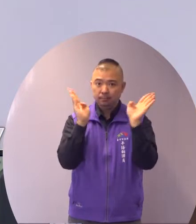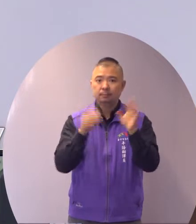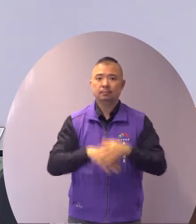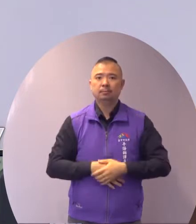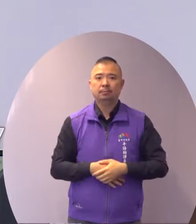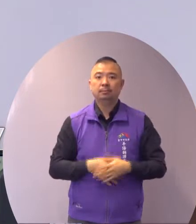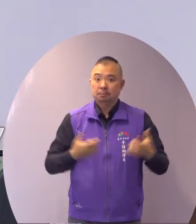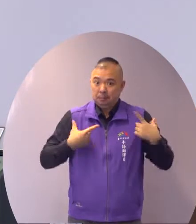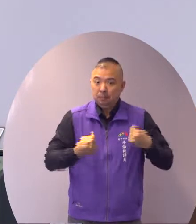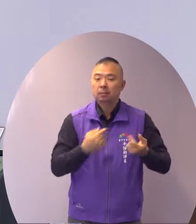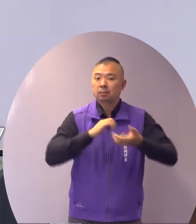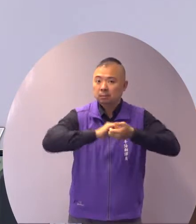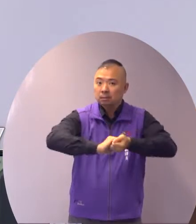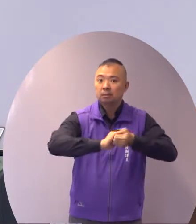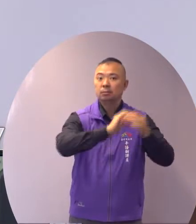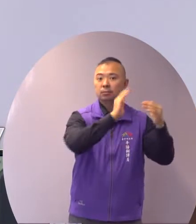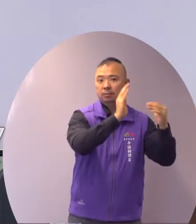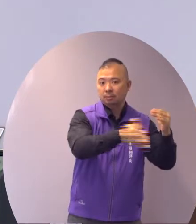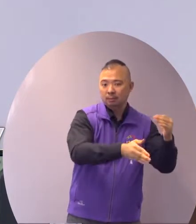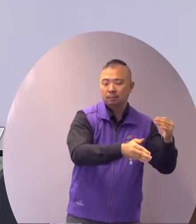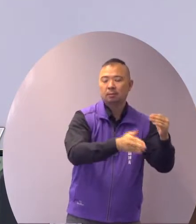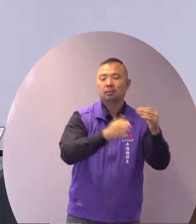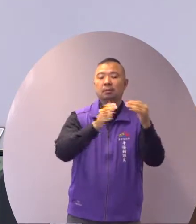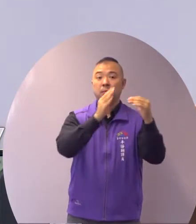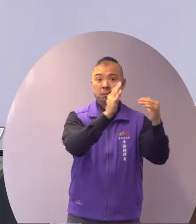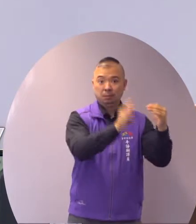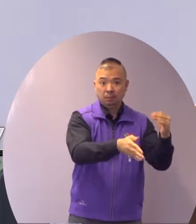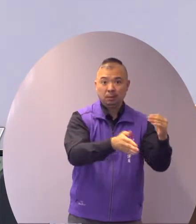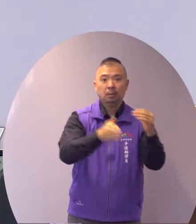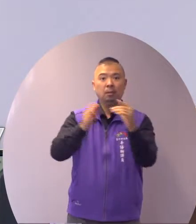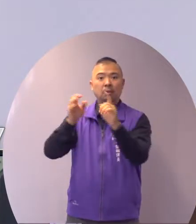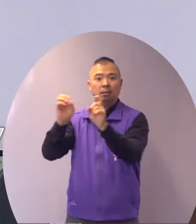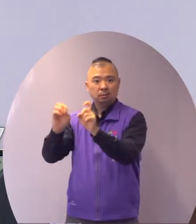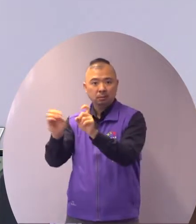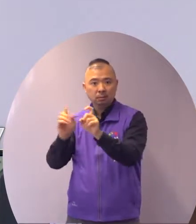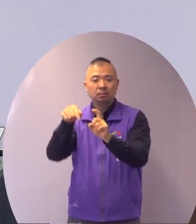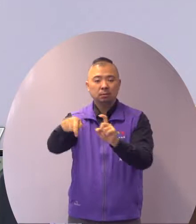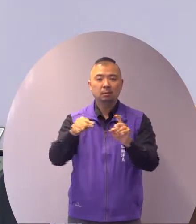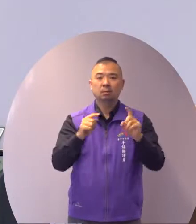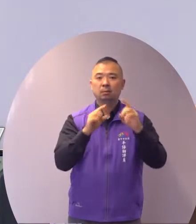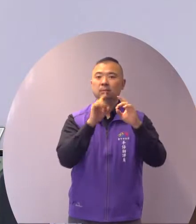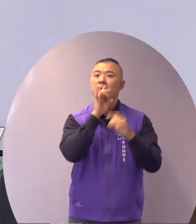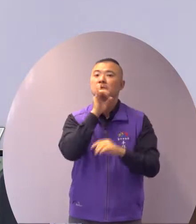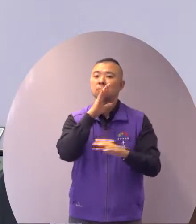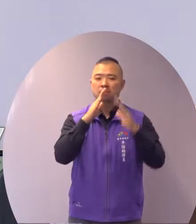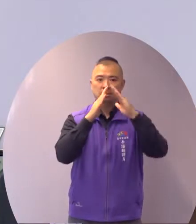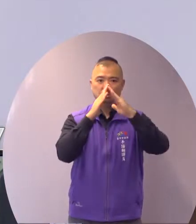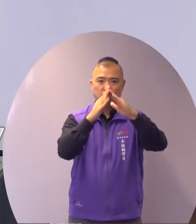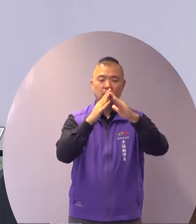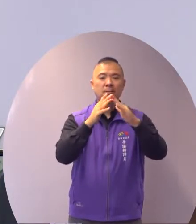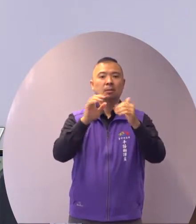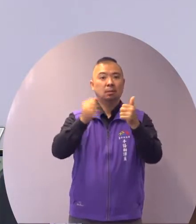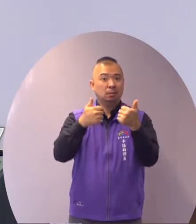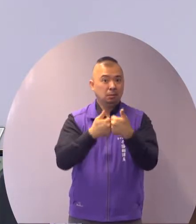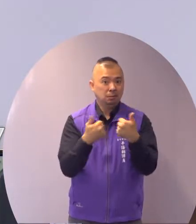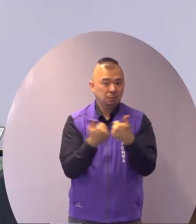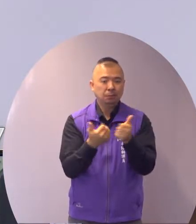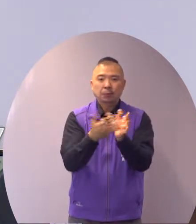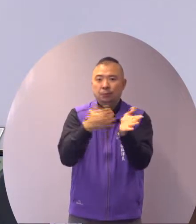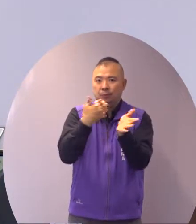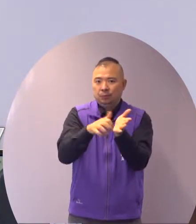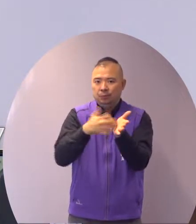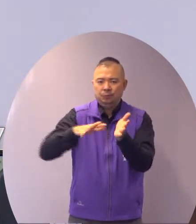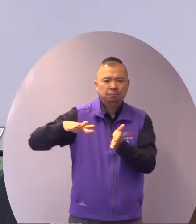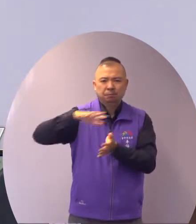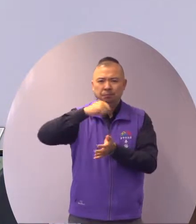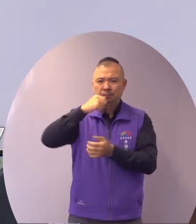是9点半哈，那大概9点半到10点之间，议会在进行这个预算的总审查，